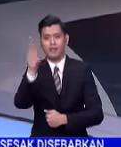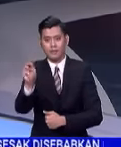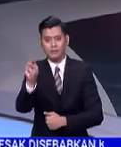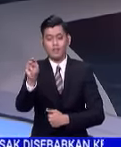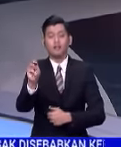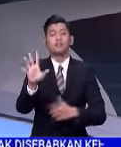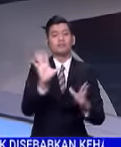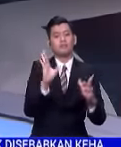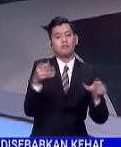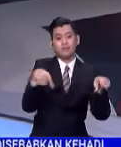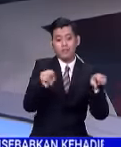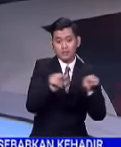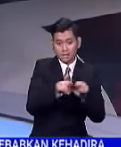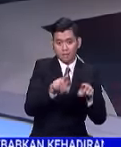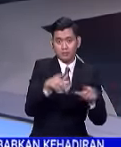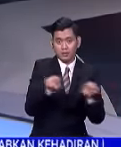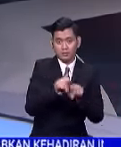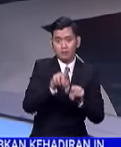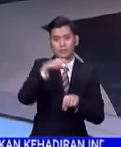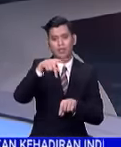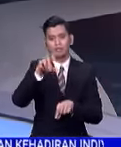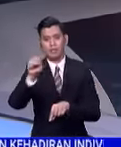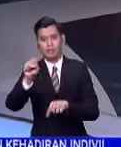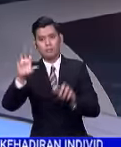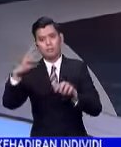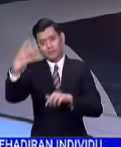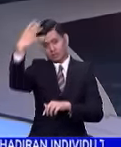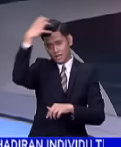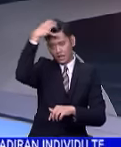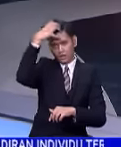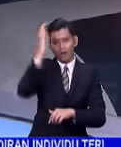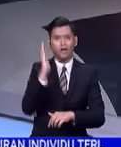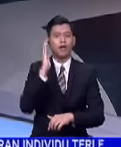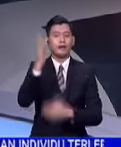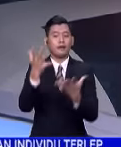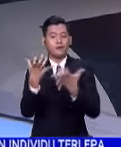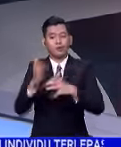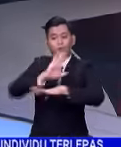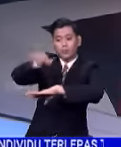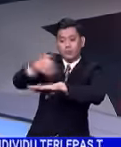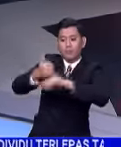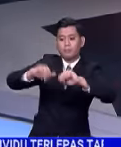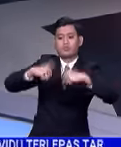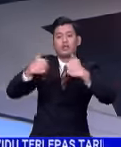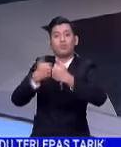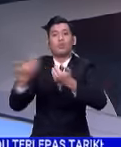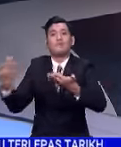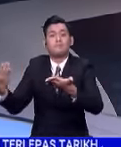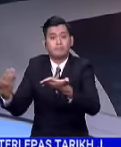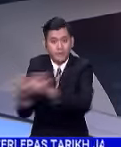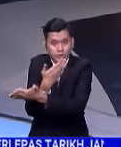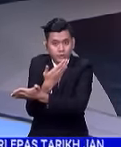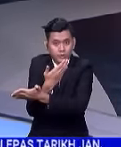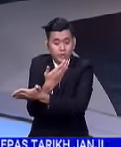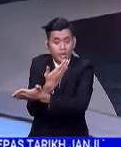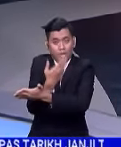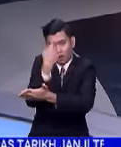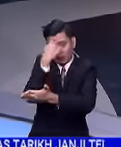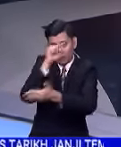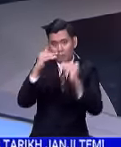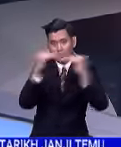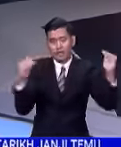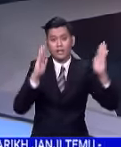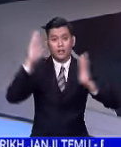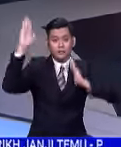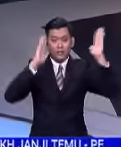Persatuan Sepak Takraw Selangor PSS sedia menubuhkan sebuah badan induk baharu yang mentadbir sukan berkenaan di peringkat kebangsaan.